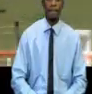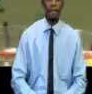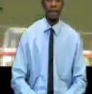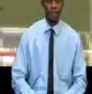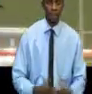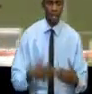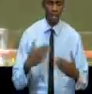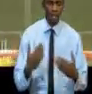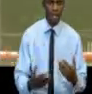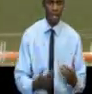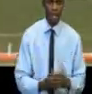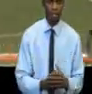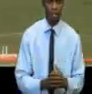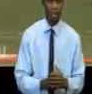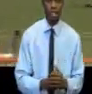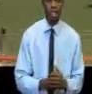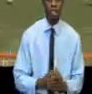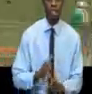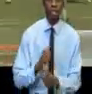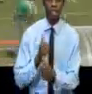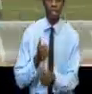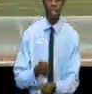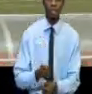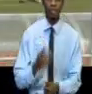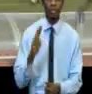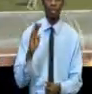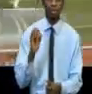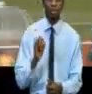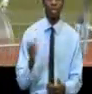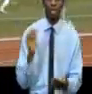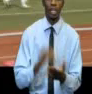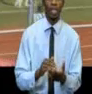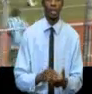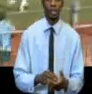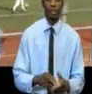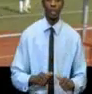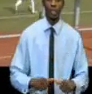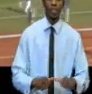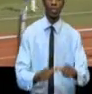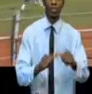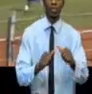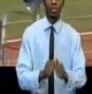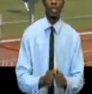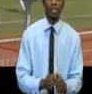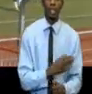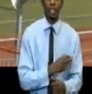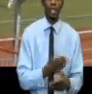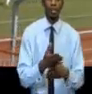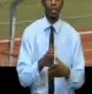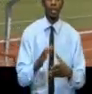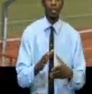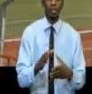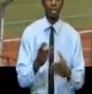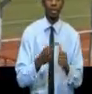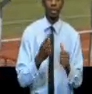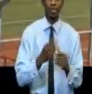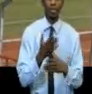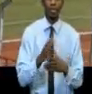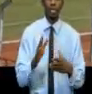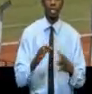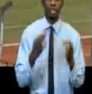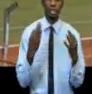Les Salésiens vont ensuite enchaîner des maladresses devant le but et la mi-temps va intervenir sur ce score de 2-0.